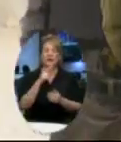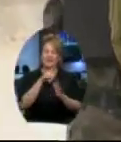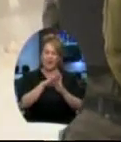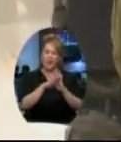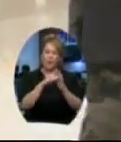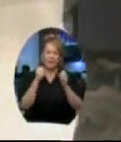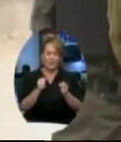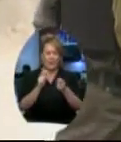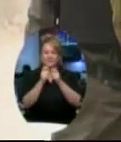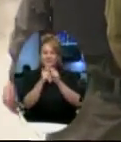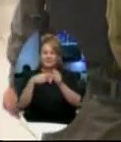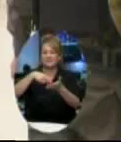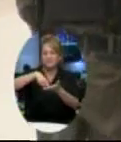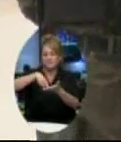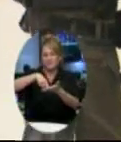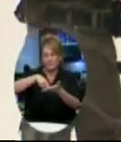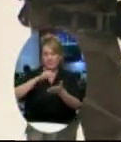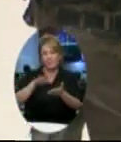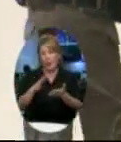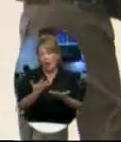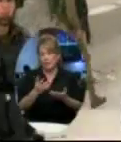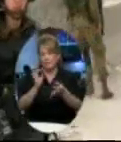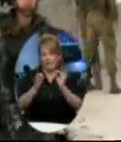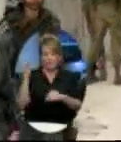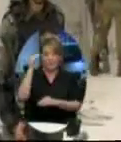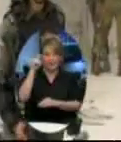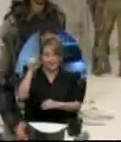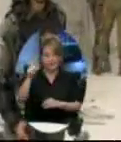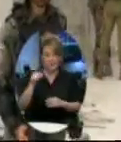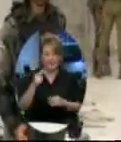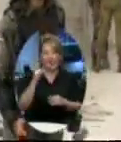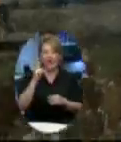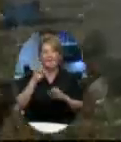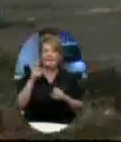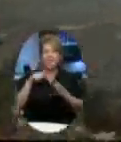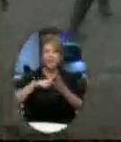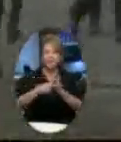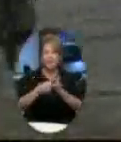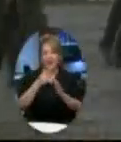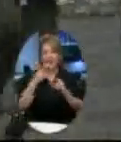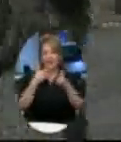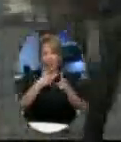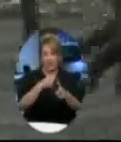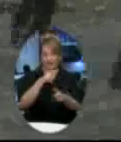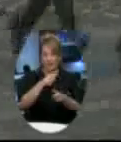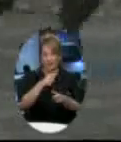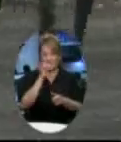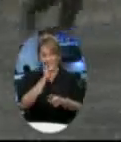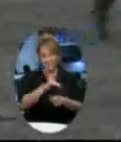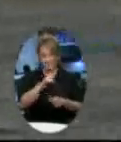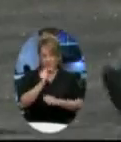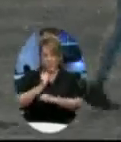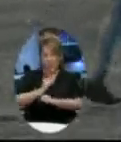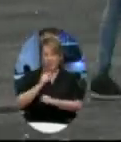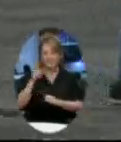בדרך ואף להגיע לפתחו של בגץ, אך עדיין, אם מטרתו היא להילחם בדה-לגיטימציה של צה"ל, הוא עלול